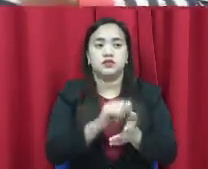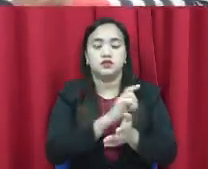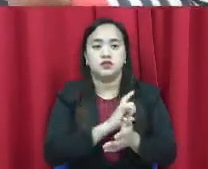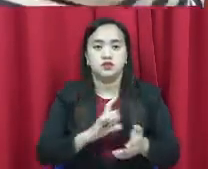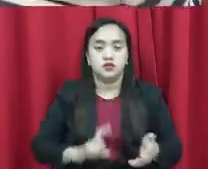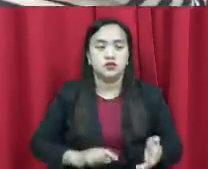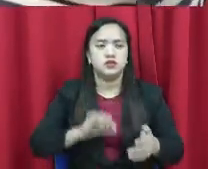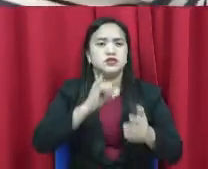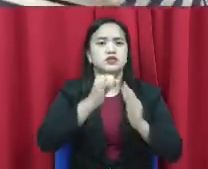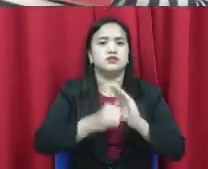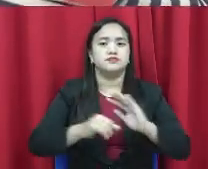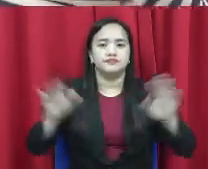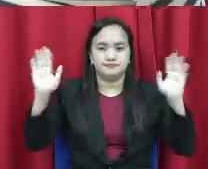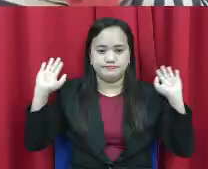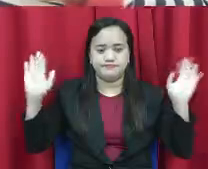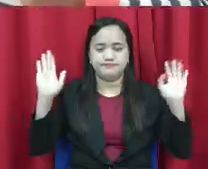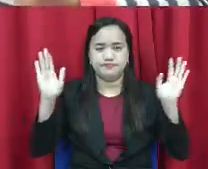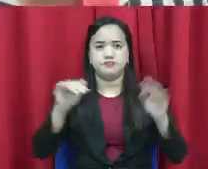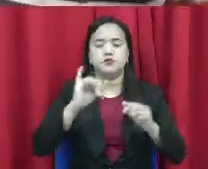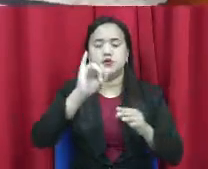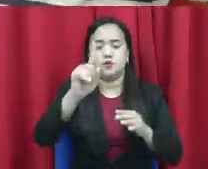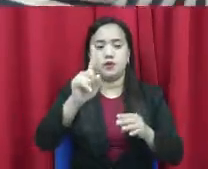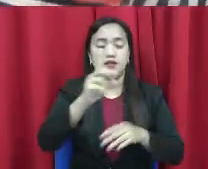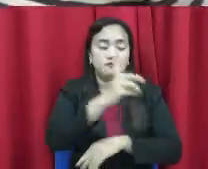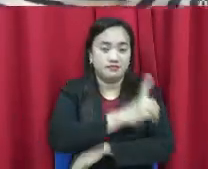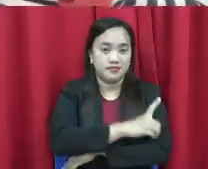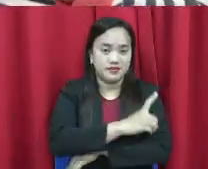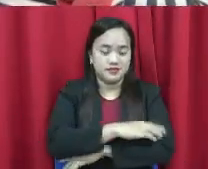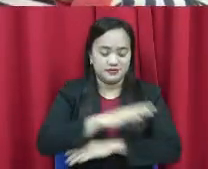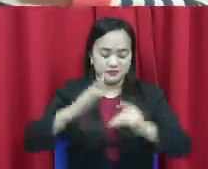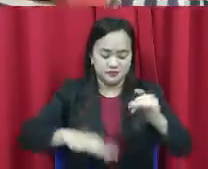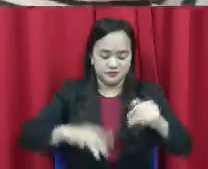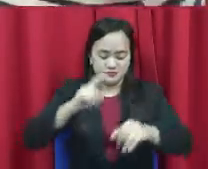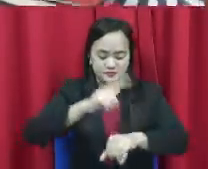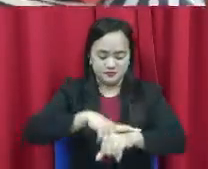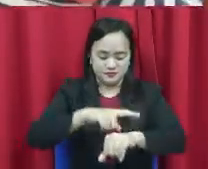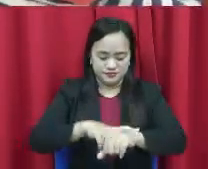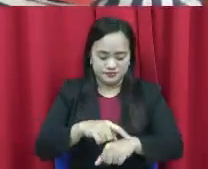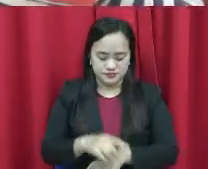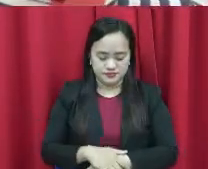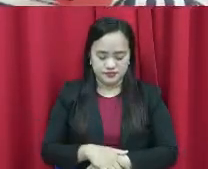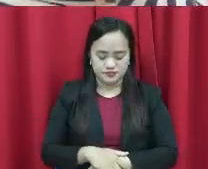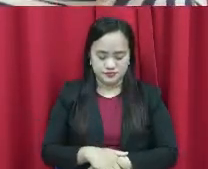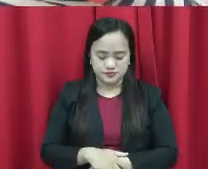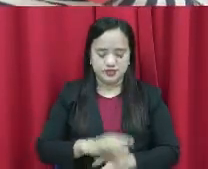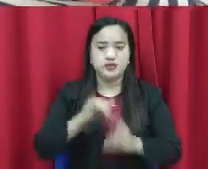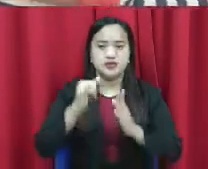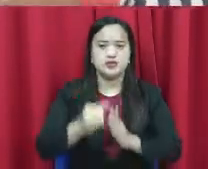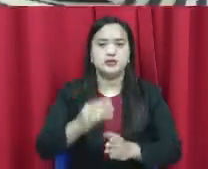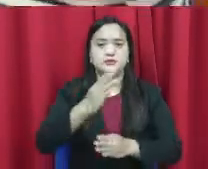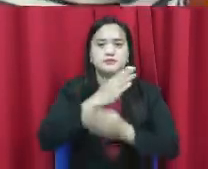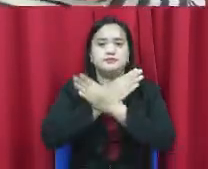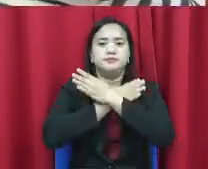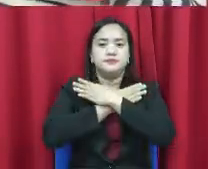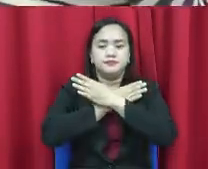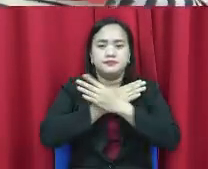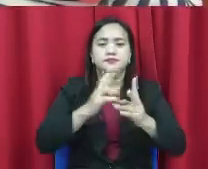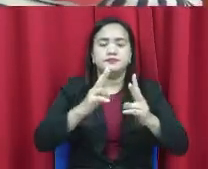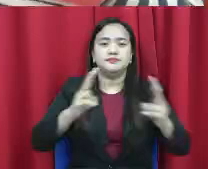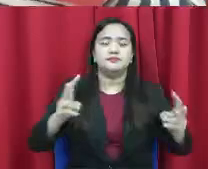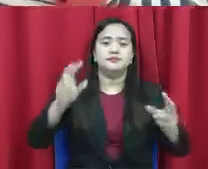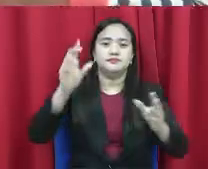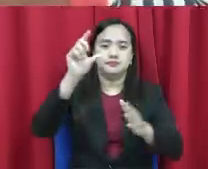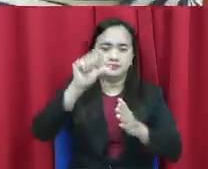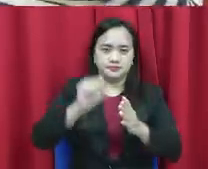i-v Lord i-sa ako One day at a time one day at a time hihinga kang malalim Sabi nga ni ma